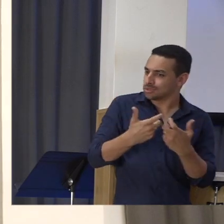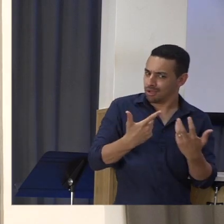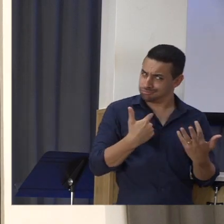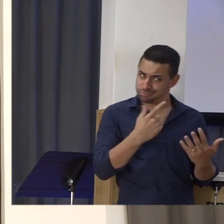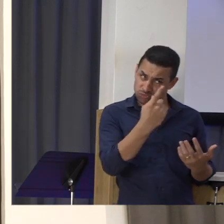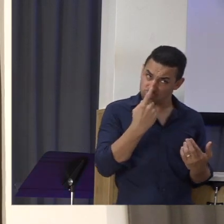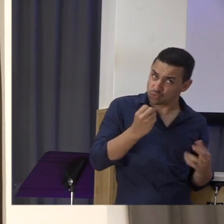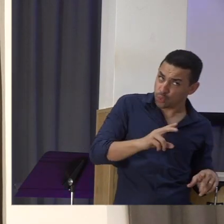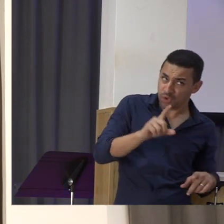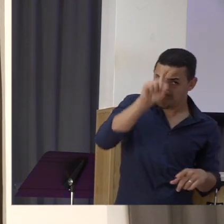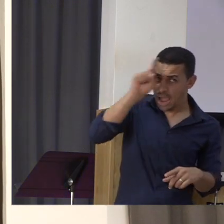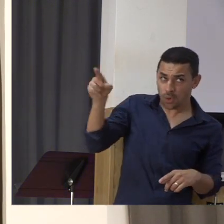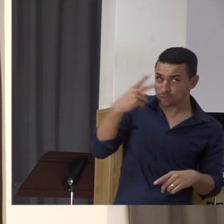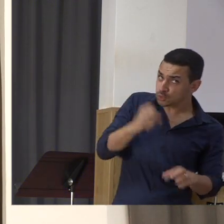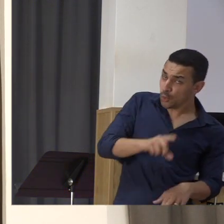savait vraiment qui était Pharaon.